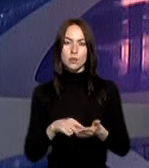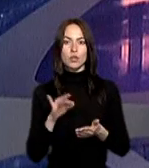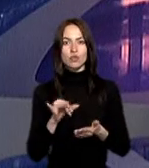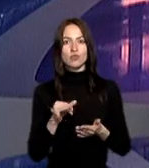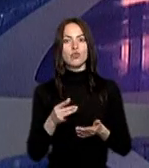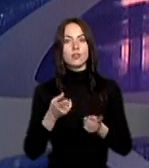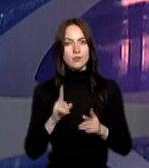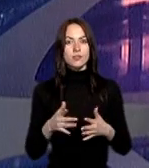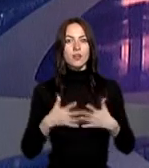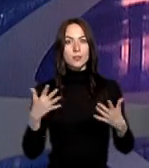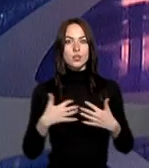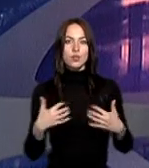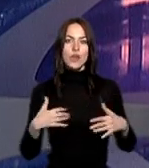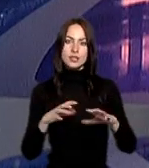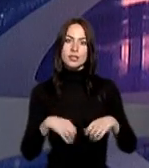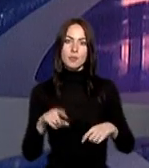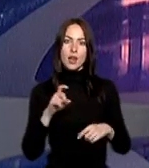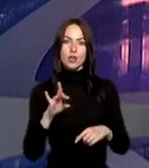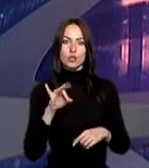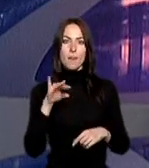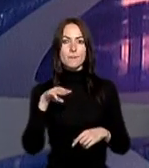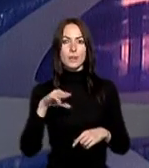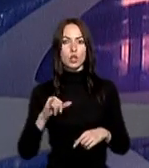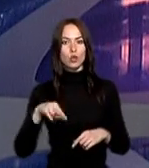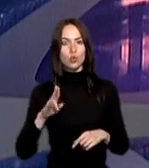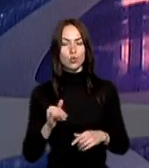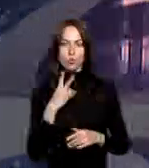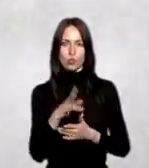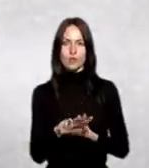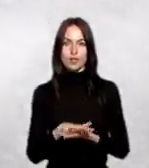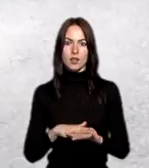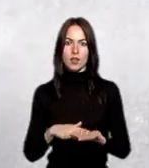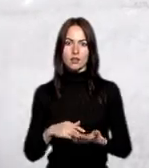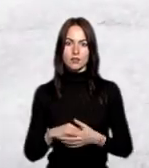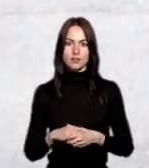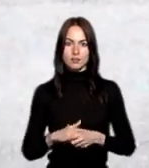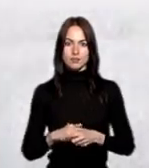стало більше забирати тварин з притулку, Дар'я Рудиченко дізнавалась.